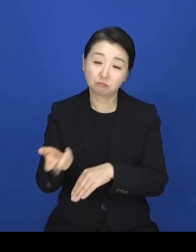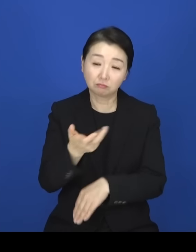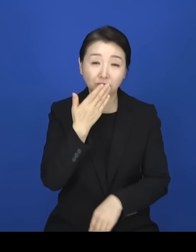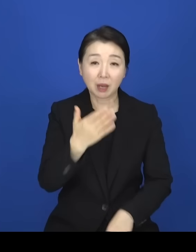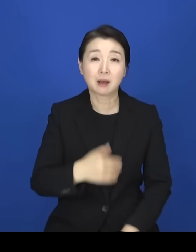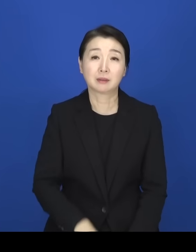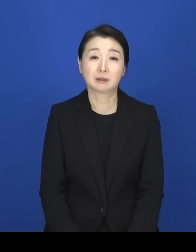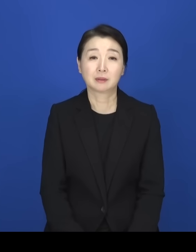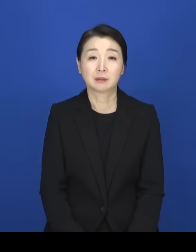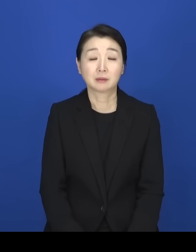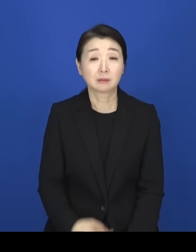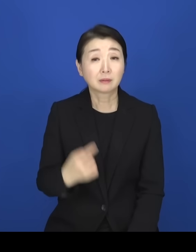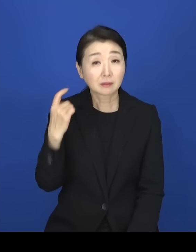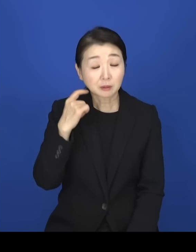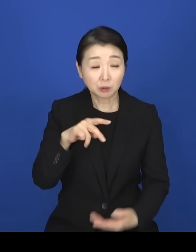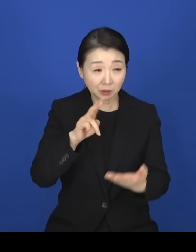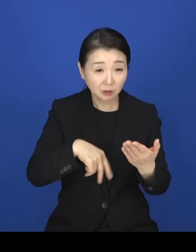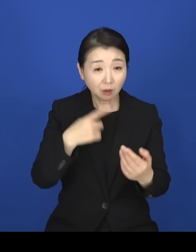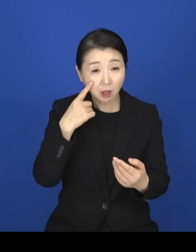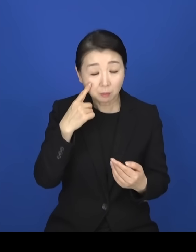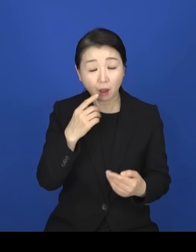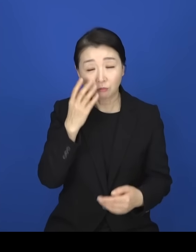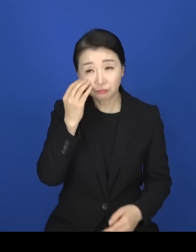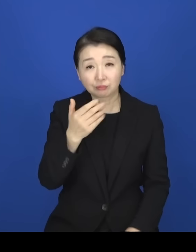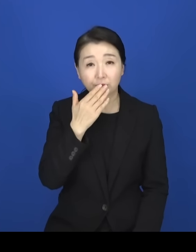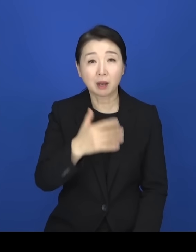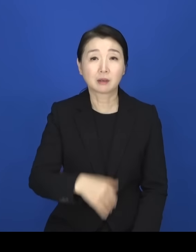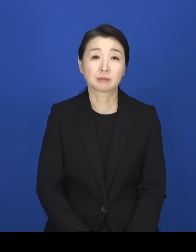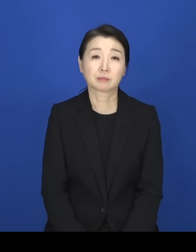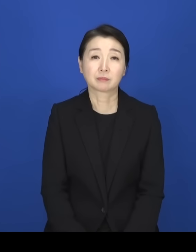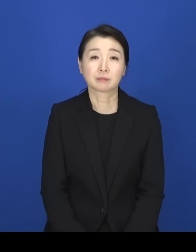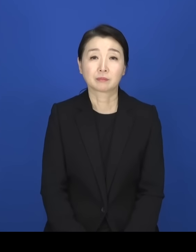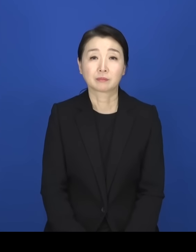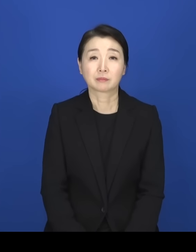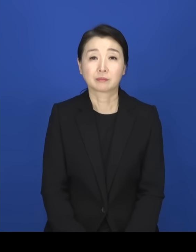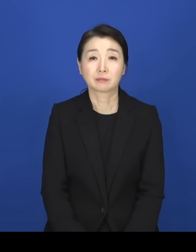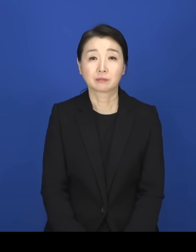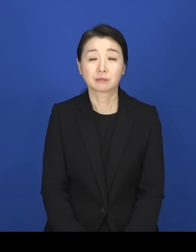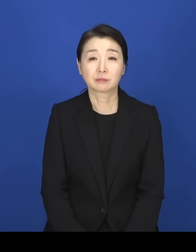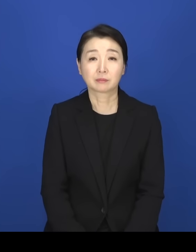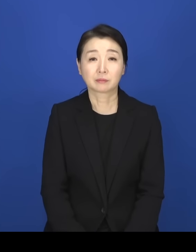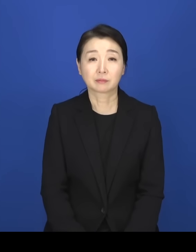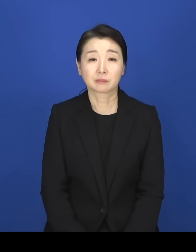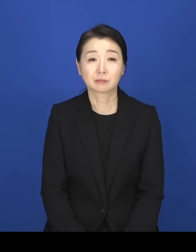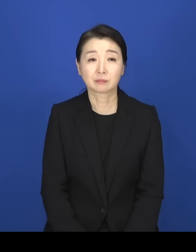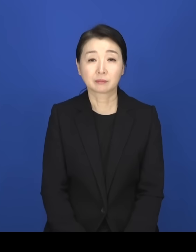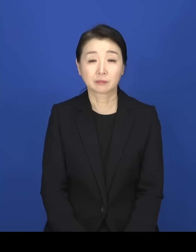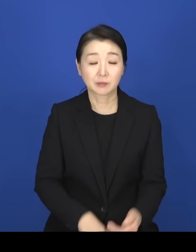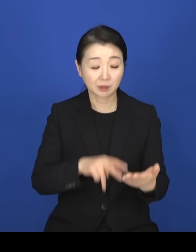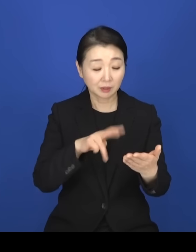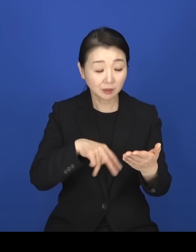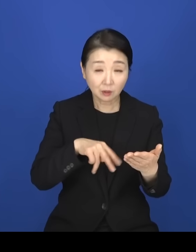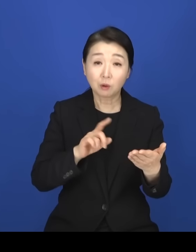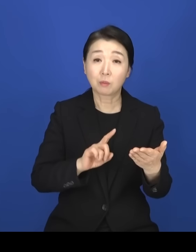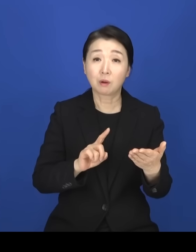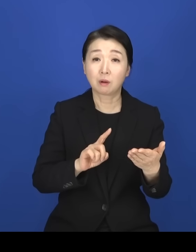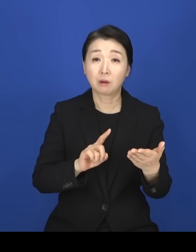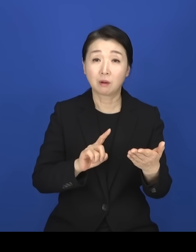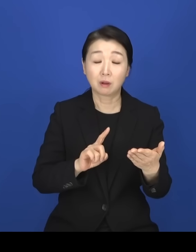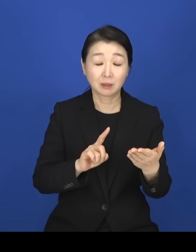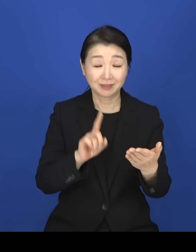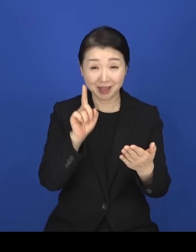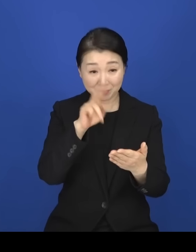가능하네요. 네, 들으면서 읽으면은 되게 예. 수월하게 아마 읽힐 거예요. 예. 네. 이게 읽으면서 그러면은 일독을